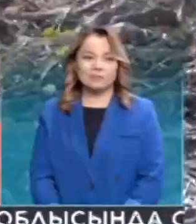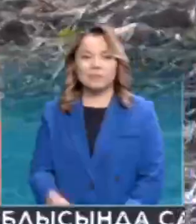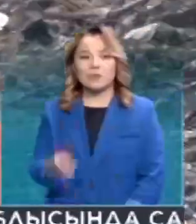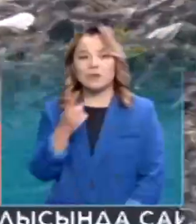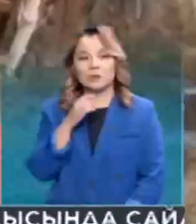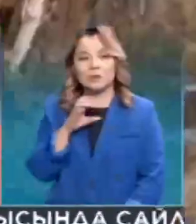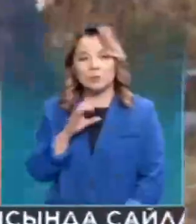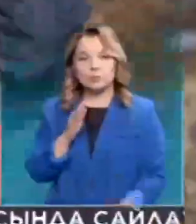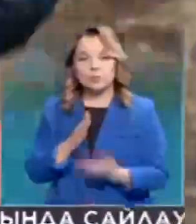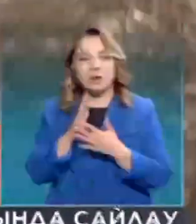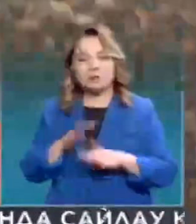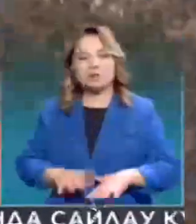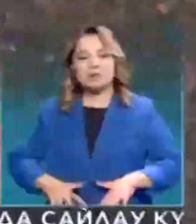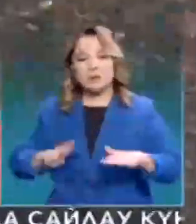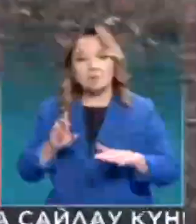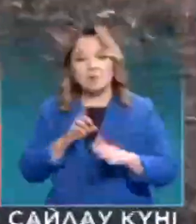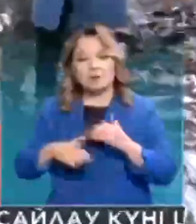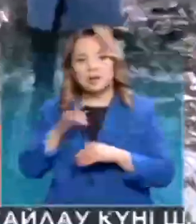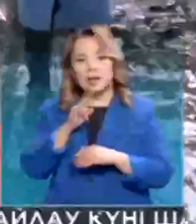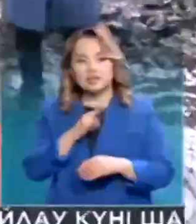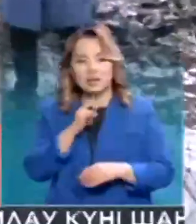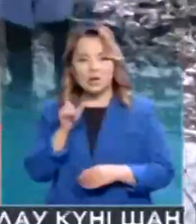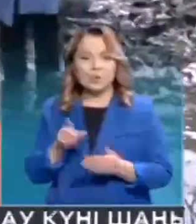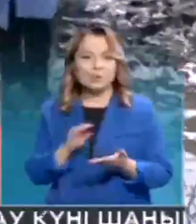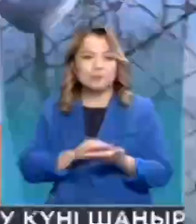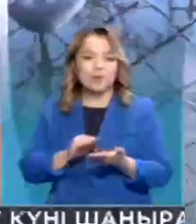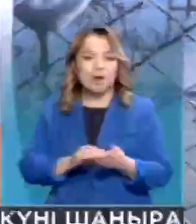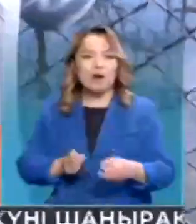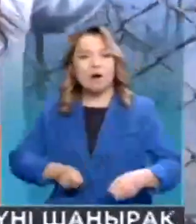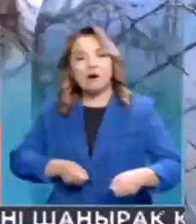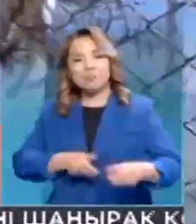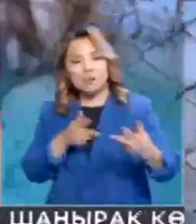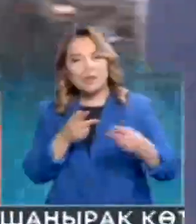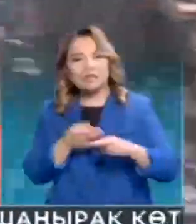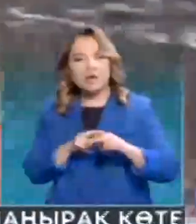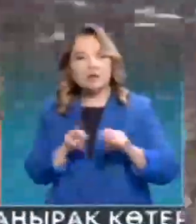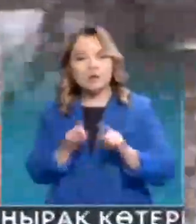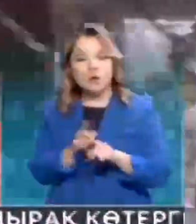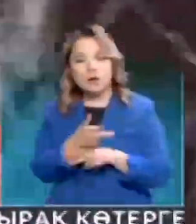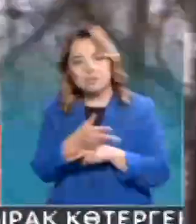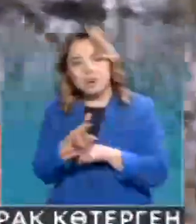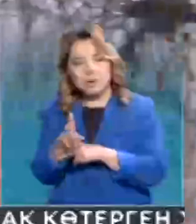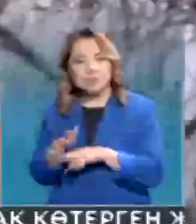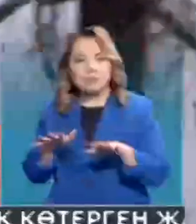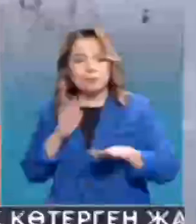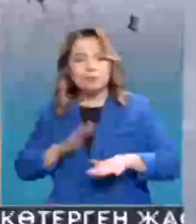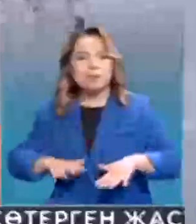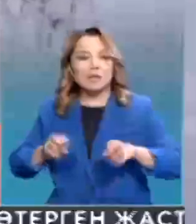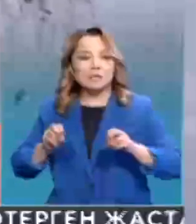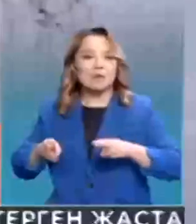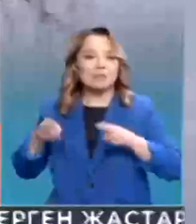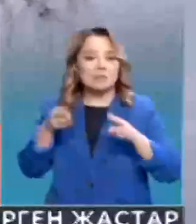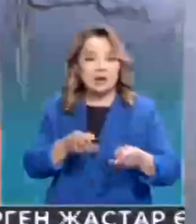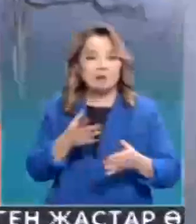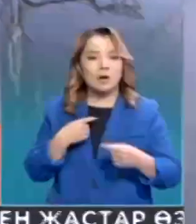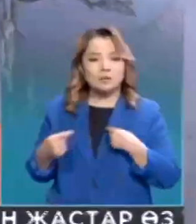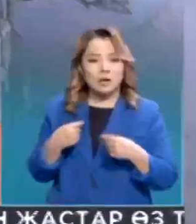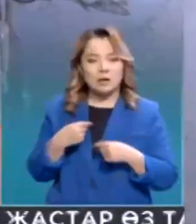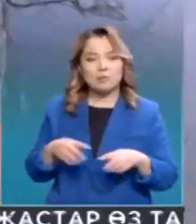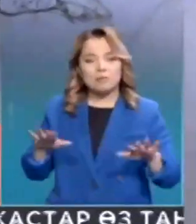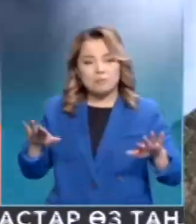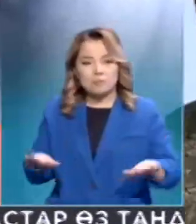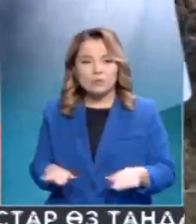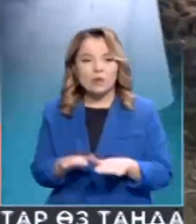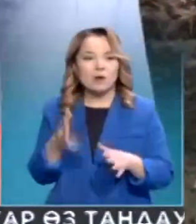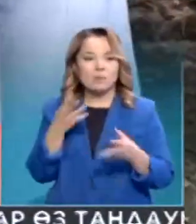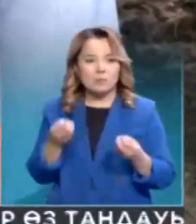Қызылсудың құрсауындағы Батыс Қазақстан облысындағы тілші мен оператор бол. Тасқыннан зардап шеккен саяжай аумағына арнайы барды. Жол әбден